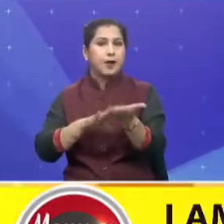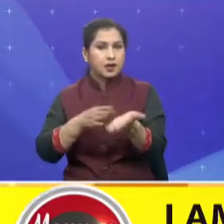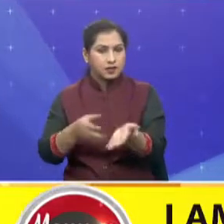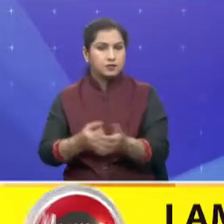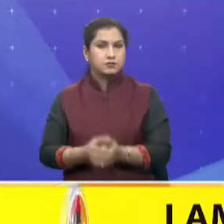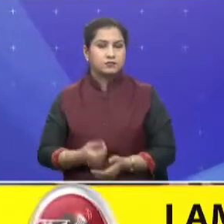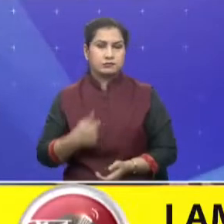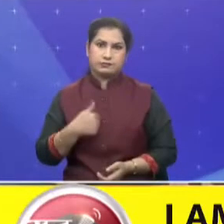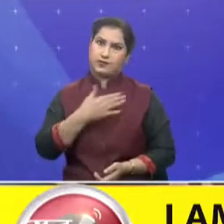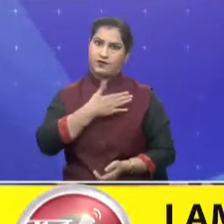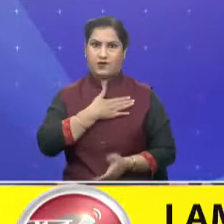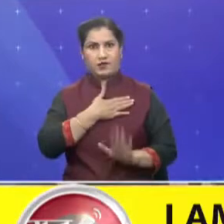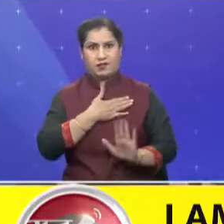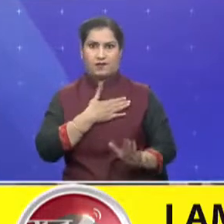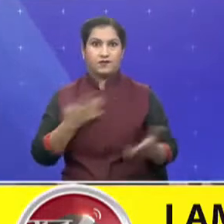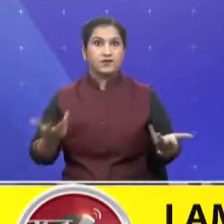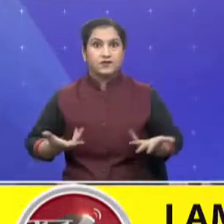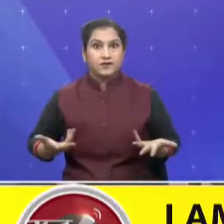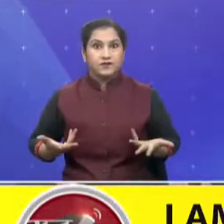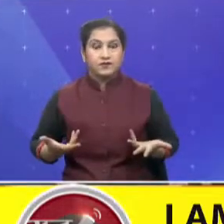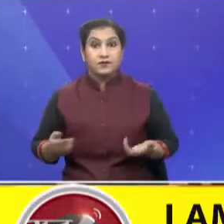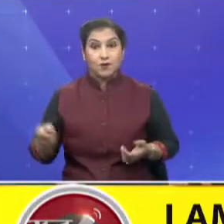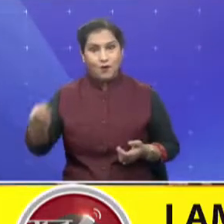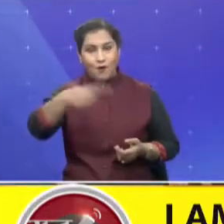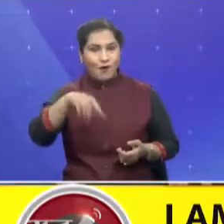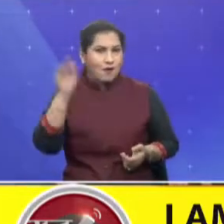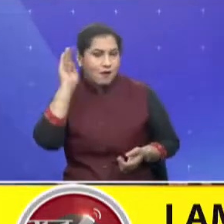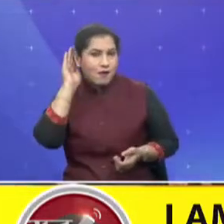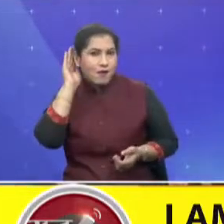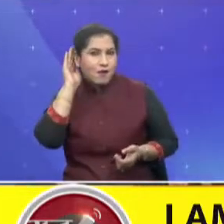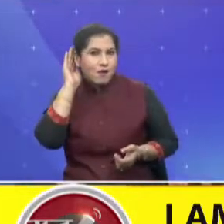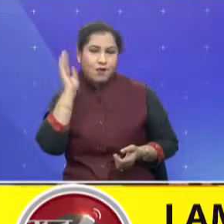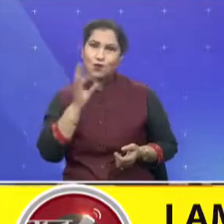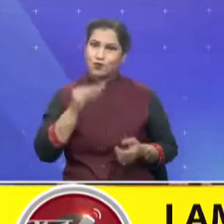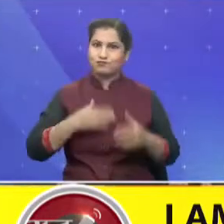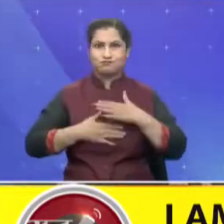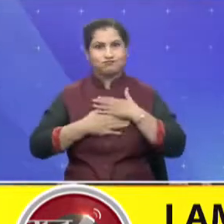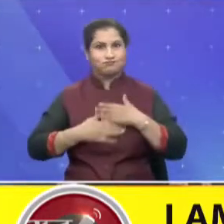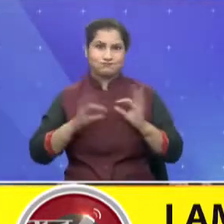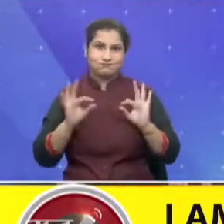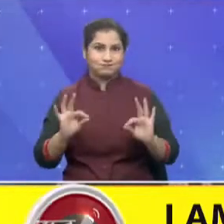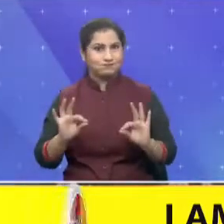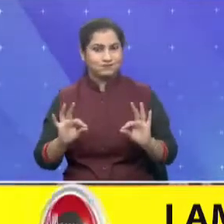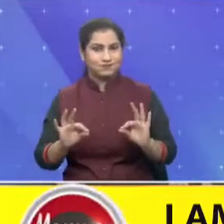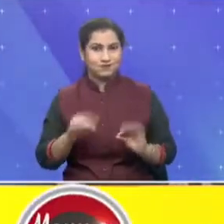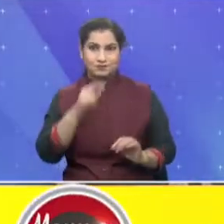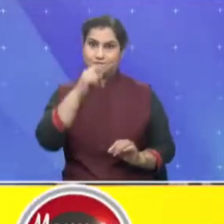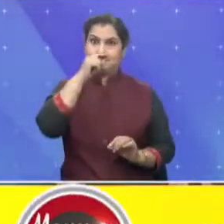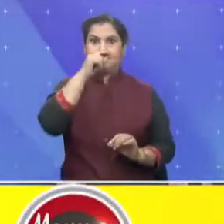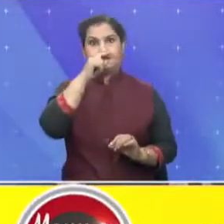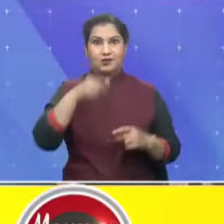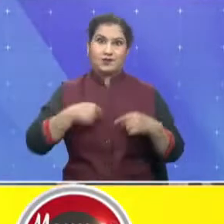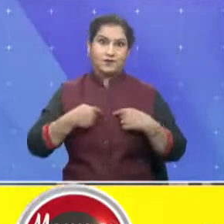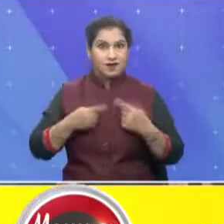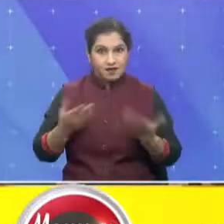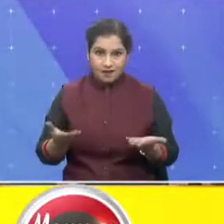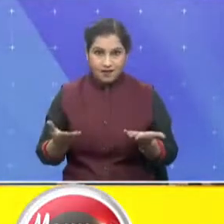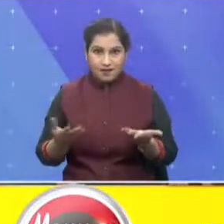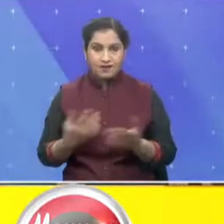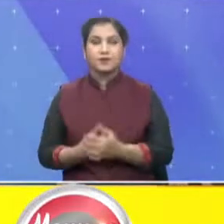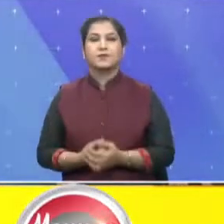मातरं। मुझे पूरा विश्वास है कि ये सुनकर आपको बहुत अच्छा लगा होगा, गर्व की अनुभूति हुई